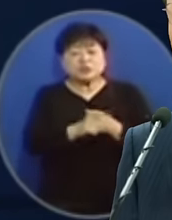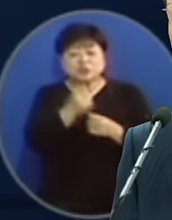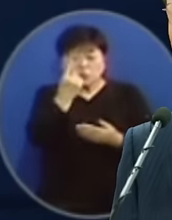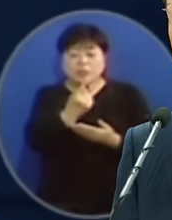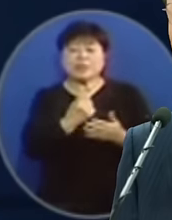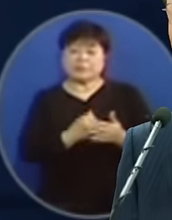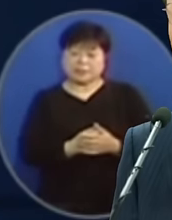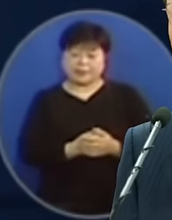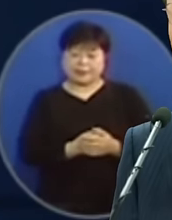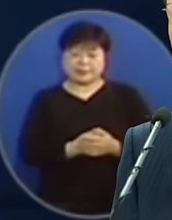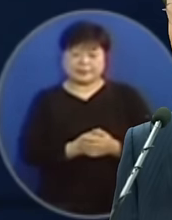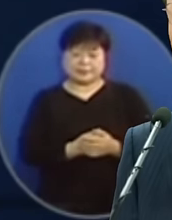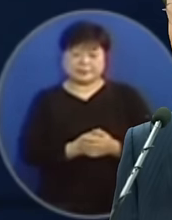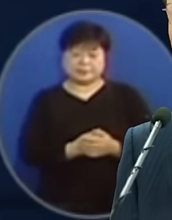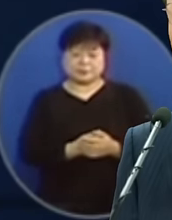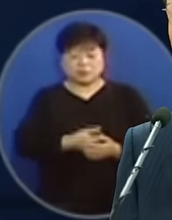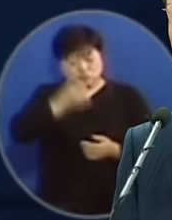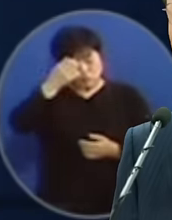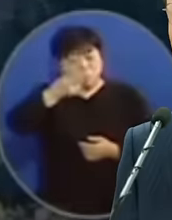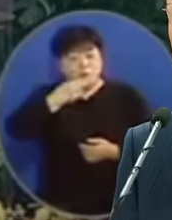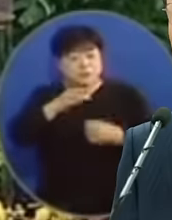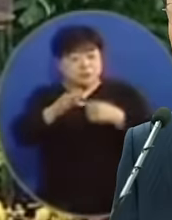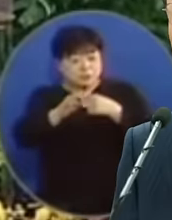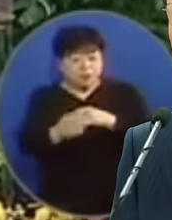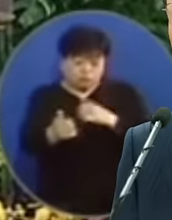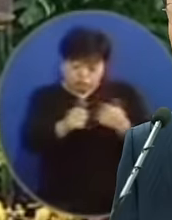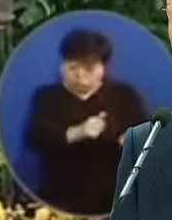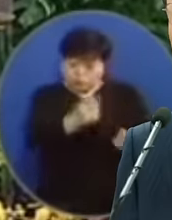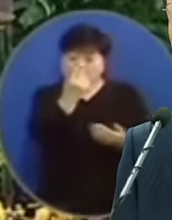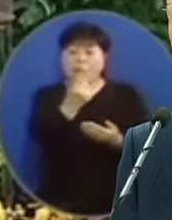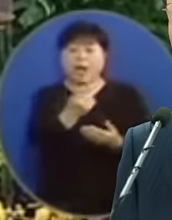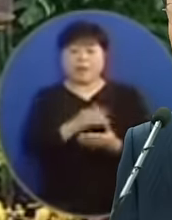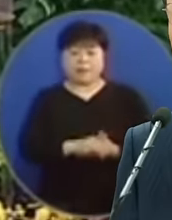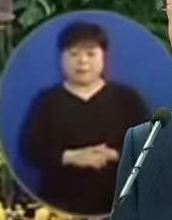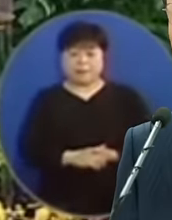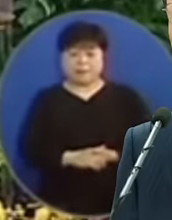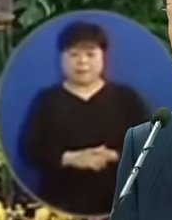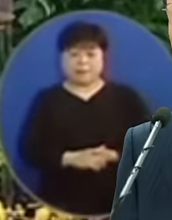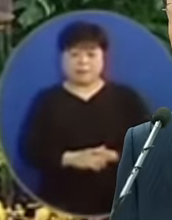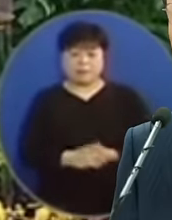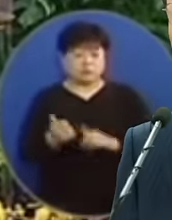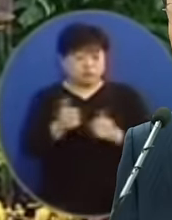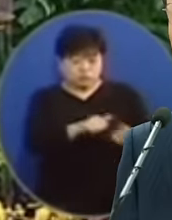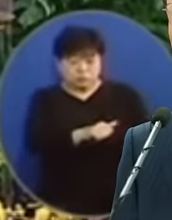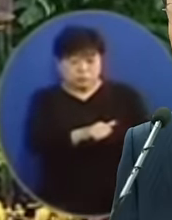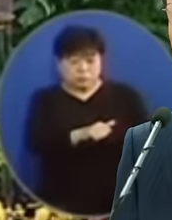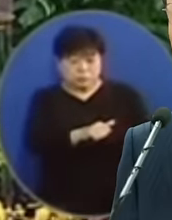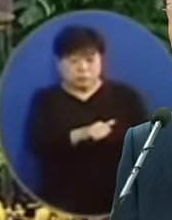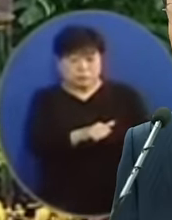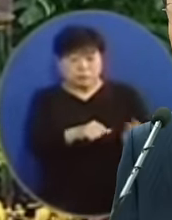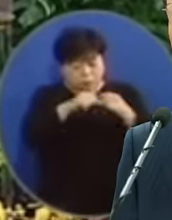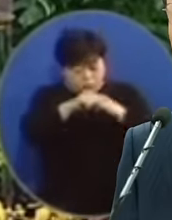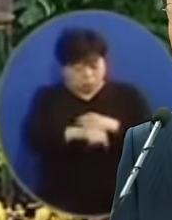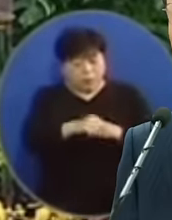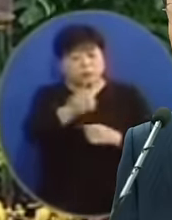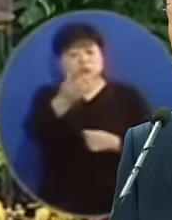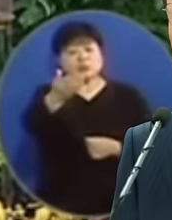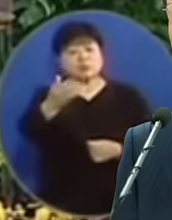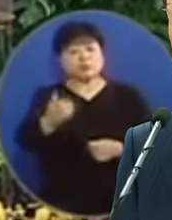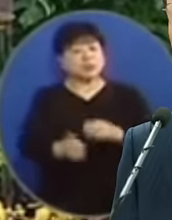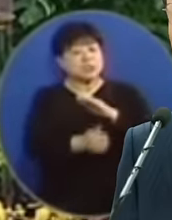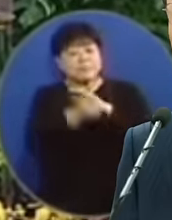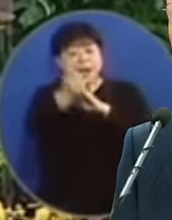때문이다. 꿈을 못 꾸면 죽음이 있다고 하는 것입니다. 죽음은 절망이 가져오는 것입니다.